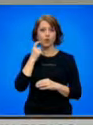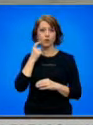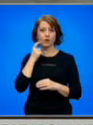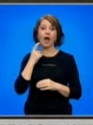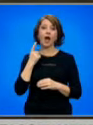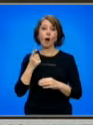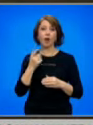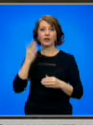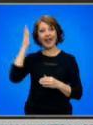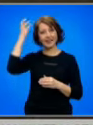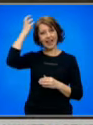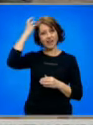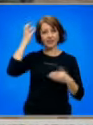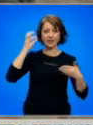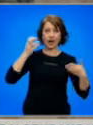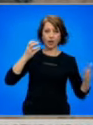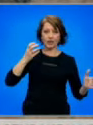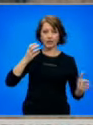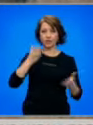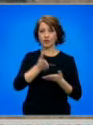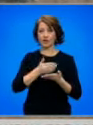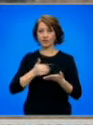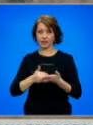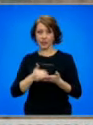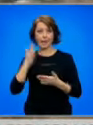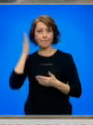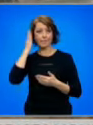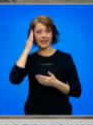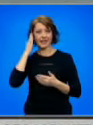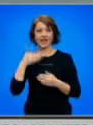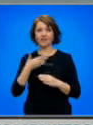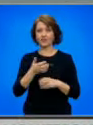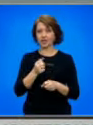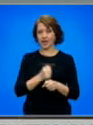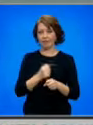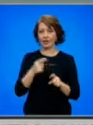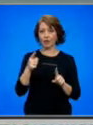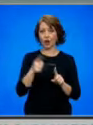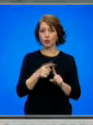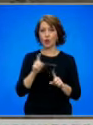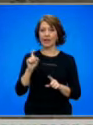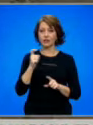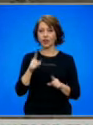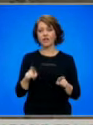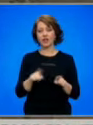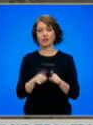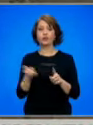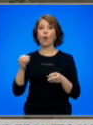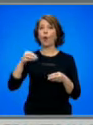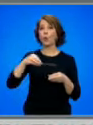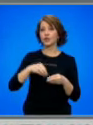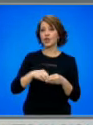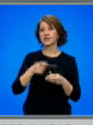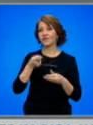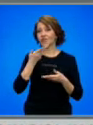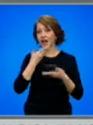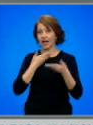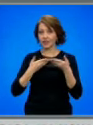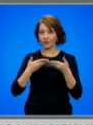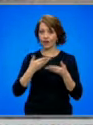източната част на Евросъюза и НАТО. Министърът на външните работи Теодора Генчовска също участва в разговора. Според пресцентъра